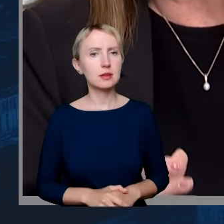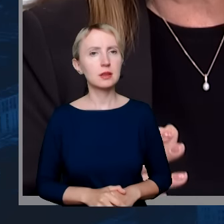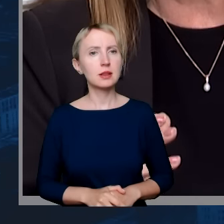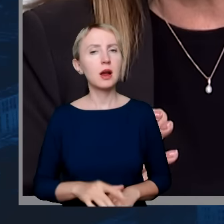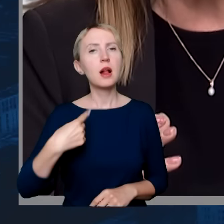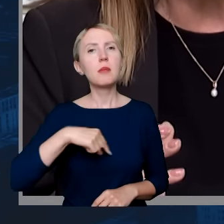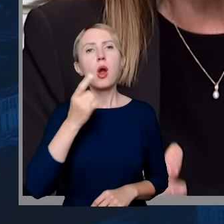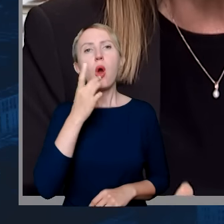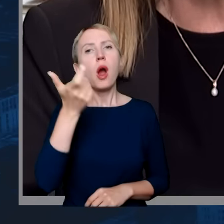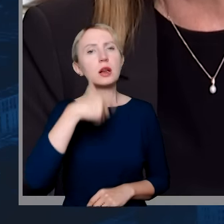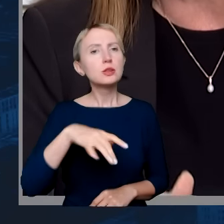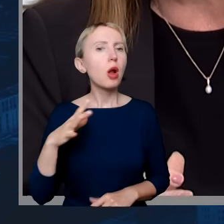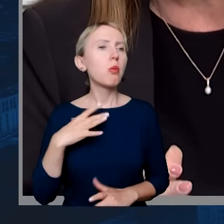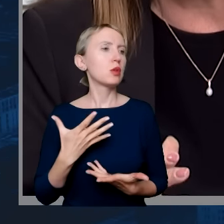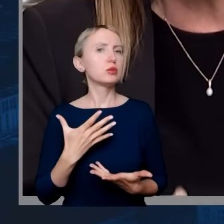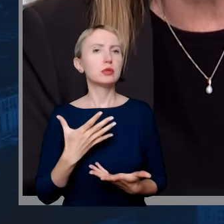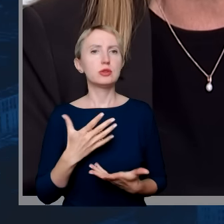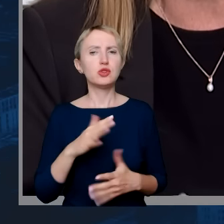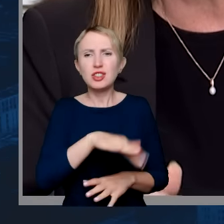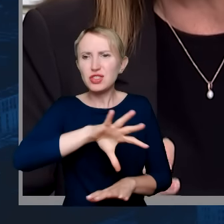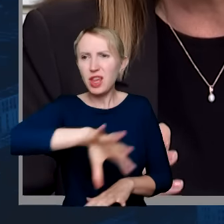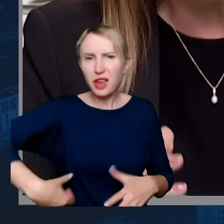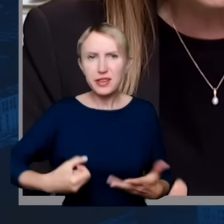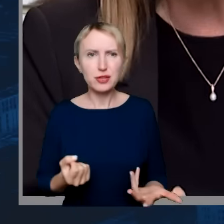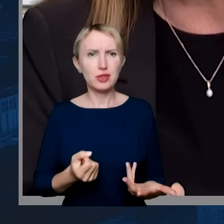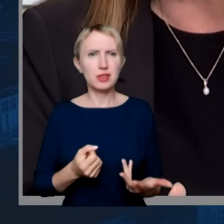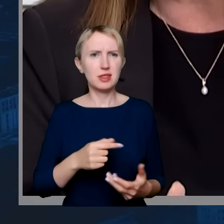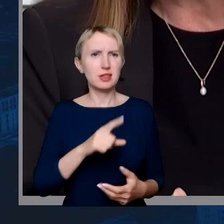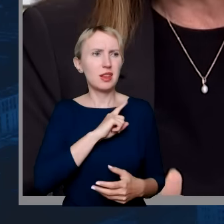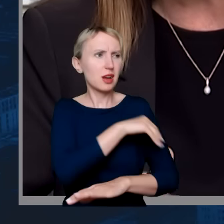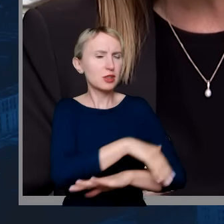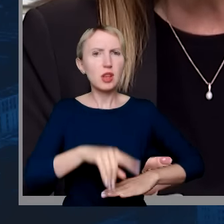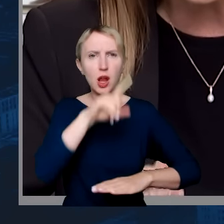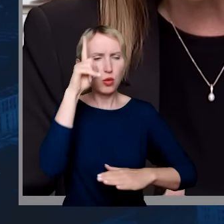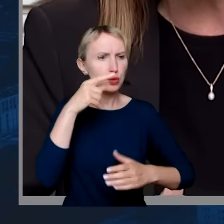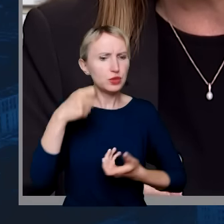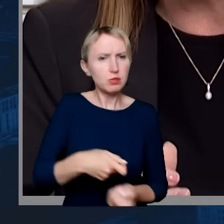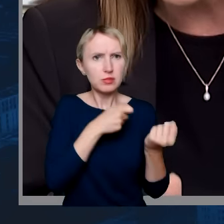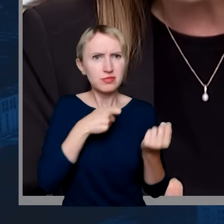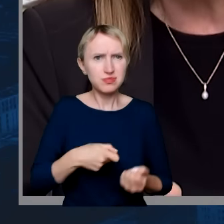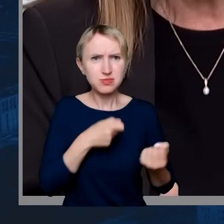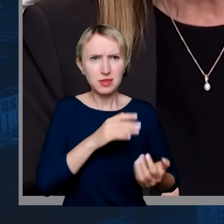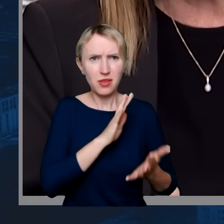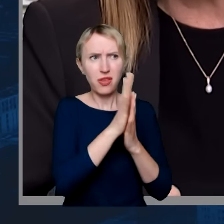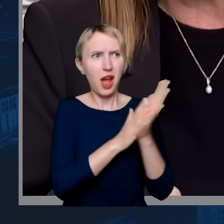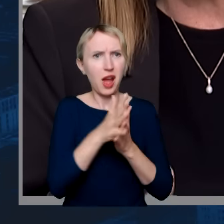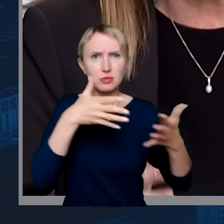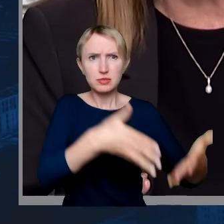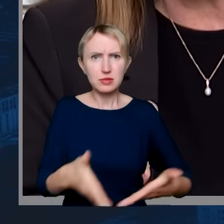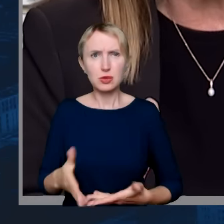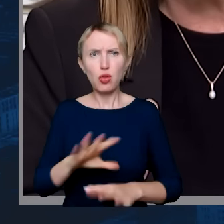oskarżani o jakieś uprowadzanie dzieci, Straż Graniczna, o zakopywanie ludzi w lasach. Przecież to wszystko się działo i